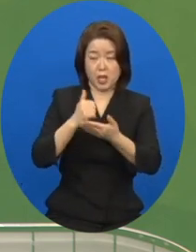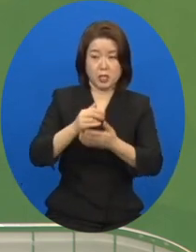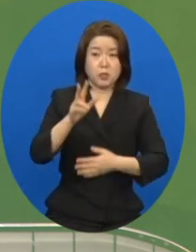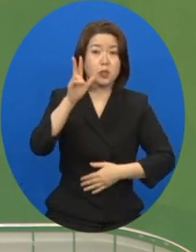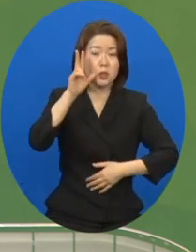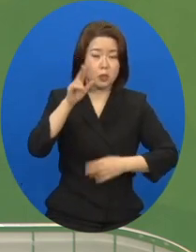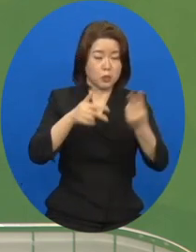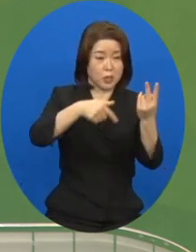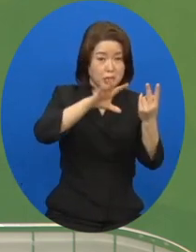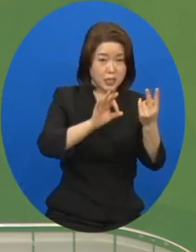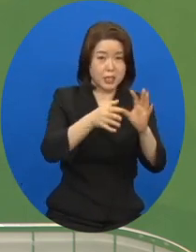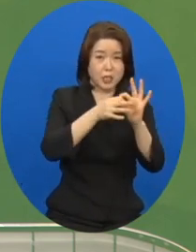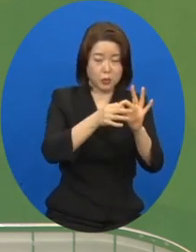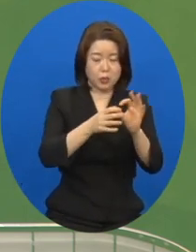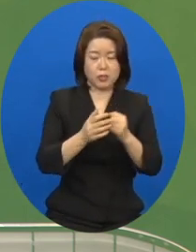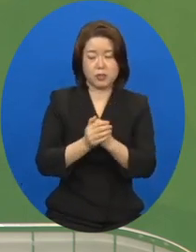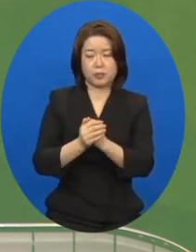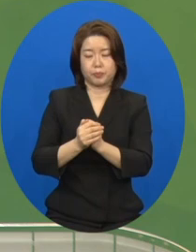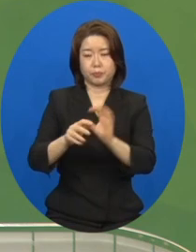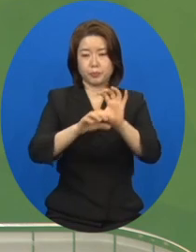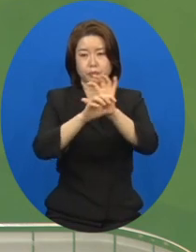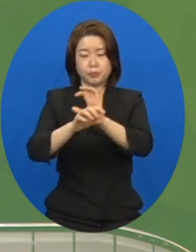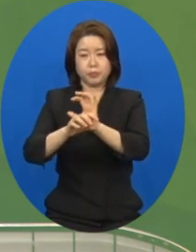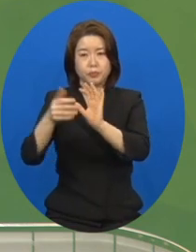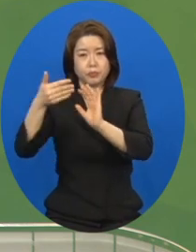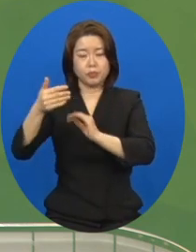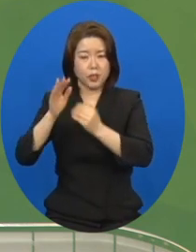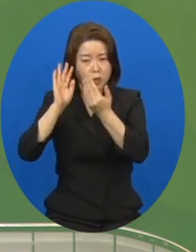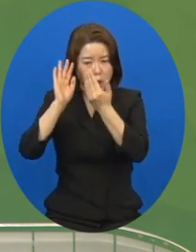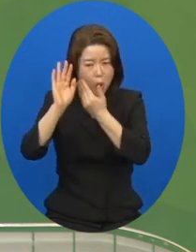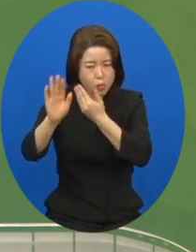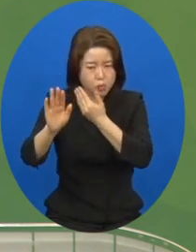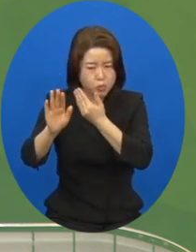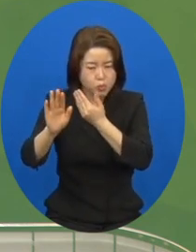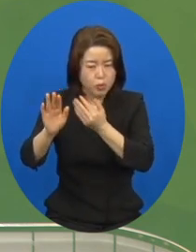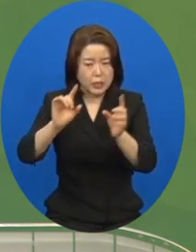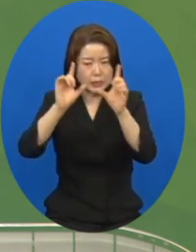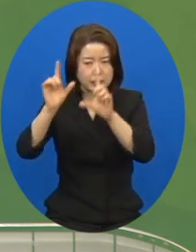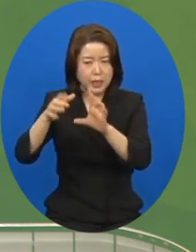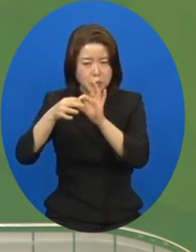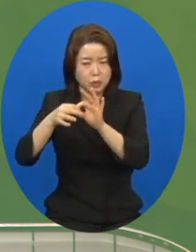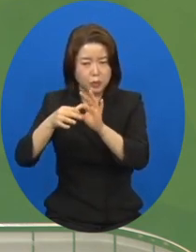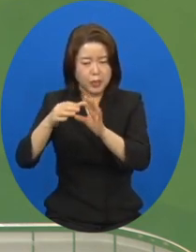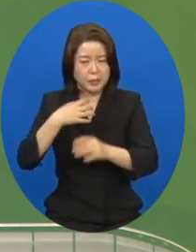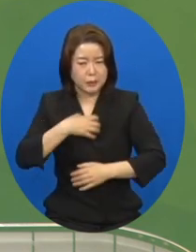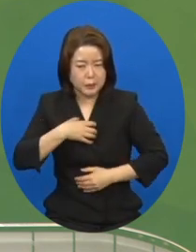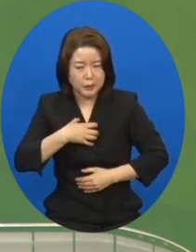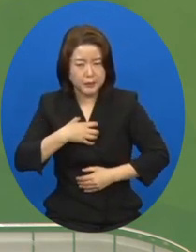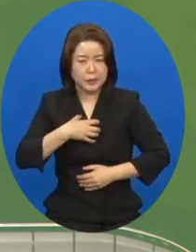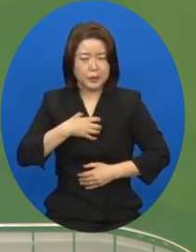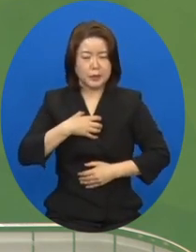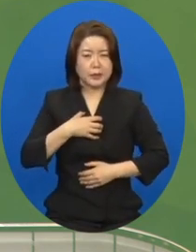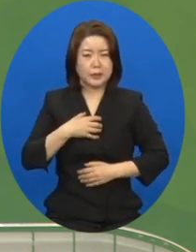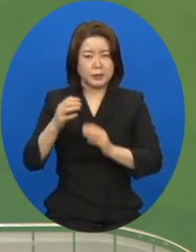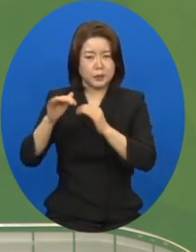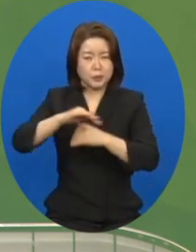통하여 코로나19 이후로 인하여 걱정하고 두려워하는 우리들에게 주시는 메시지가 있어요.